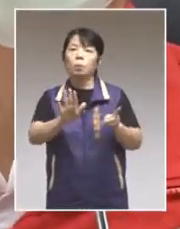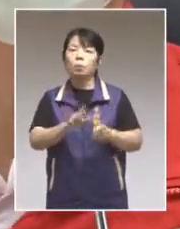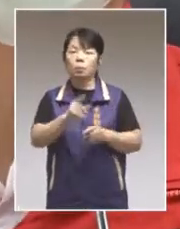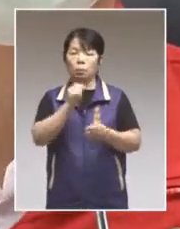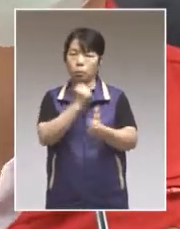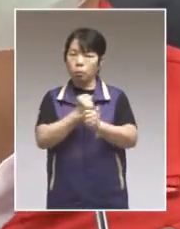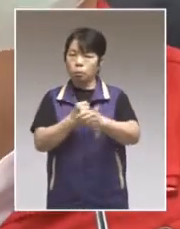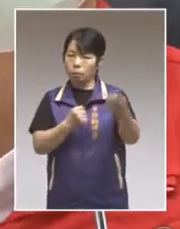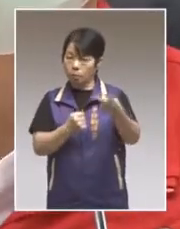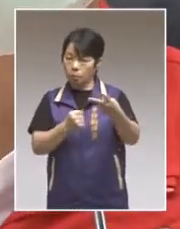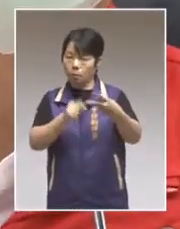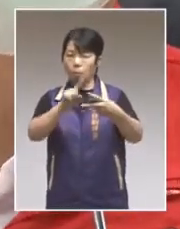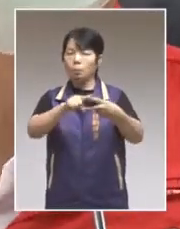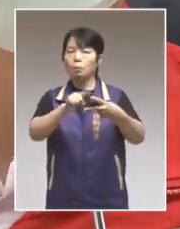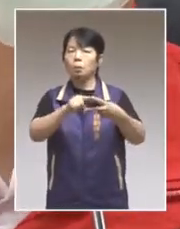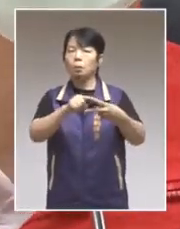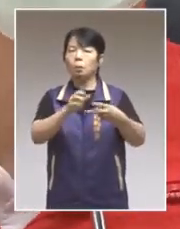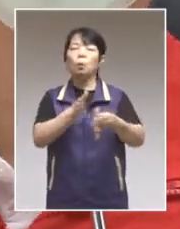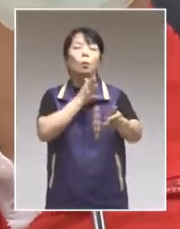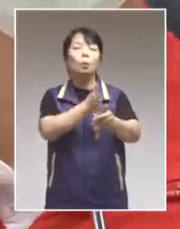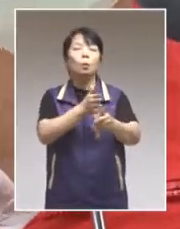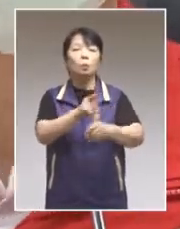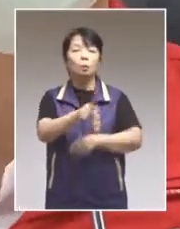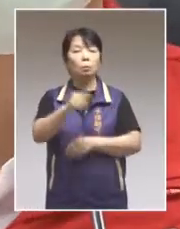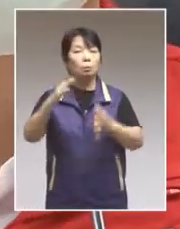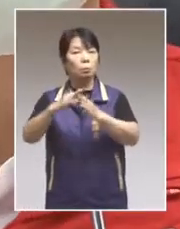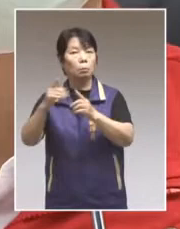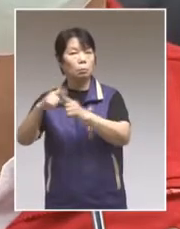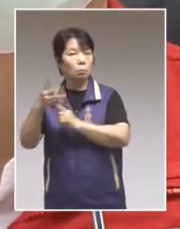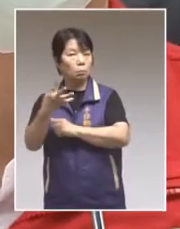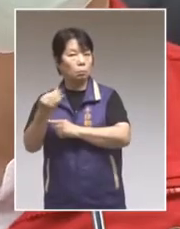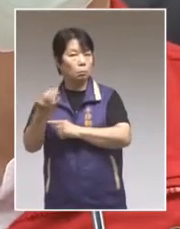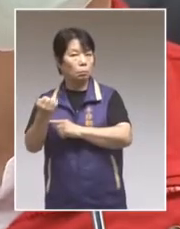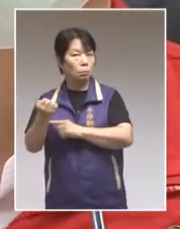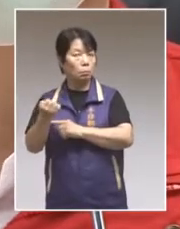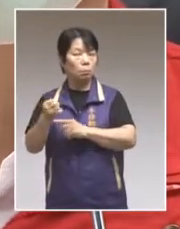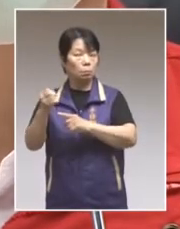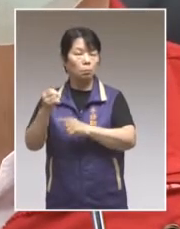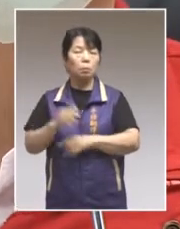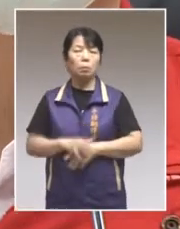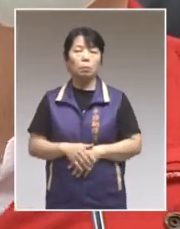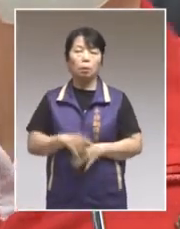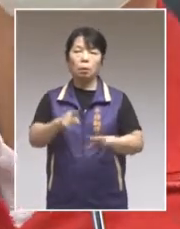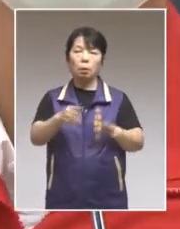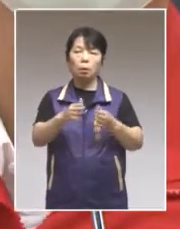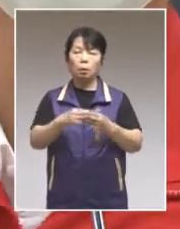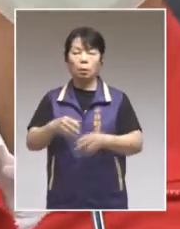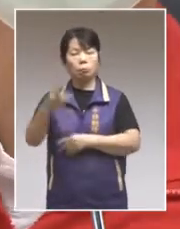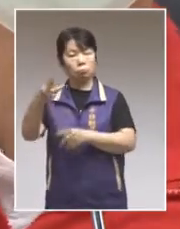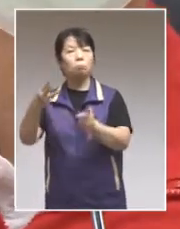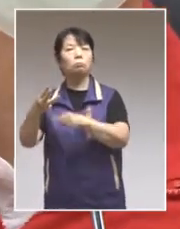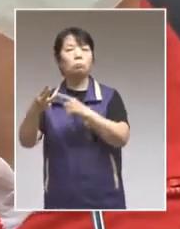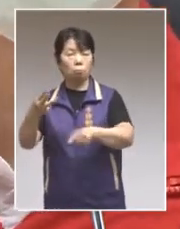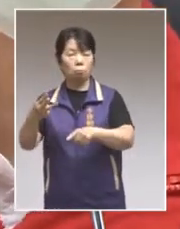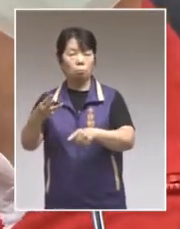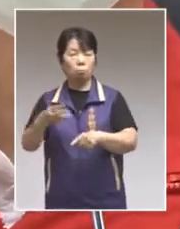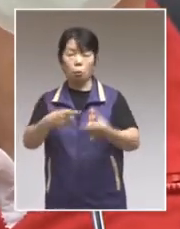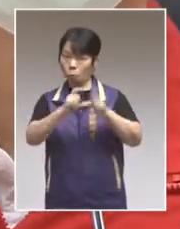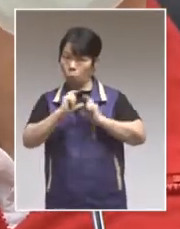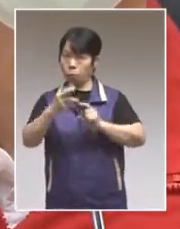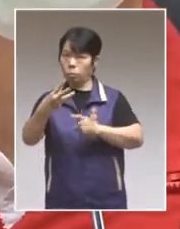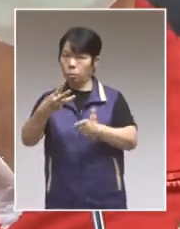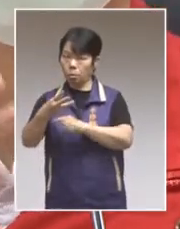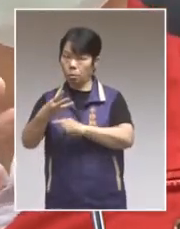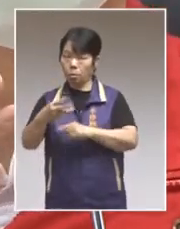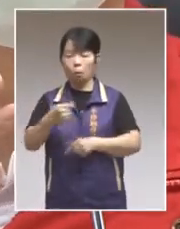件事情，第一个我们会问你说拎到几个人，那比如说我家就三个或者是